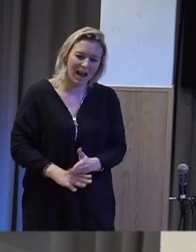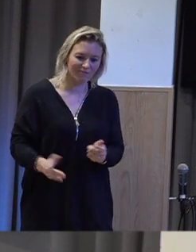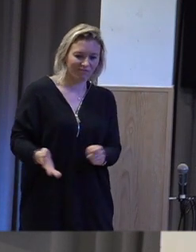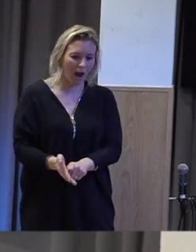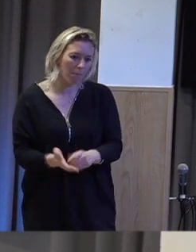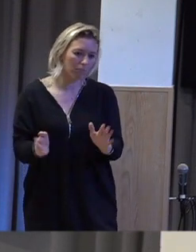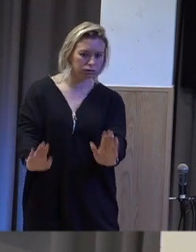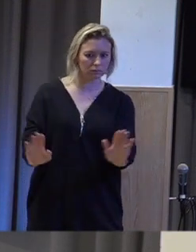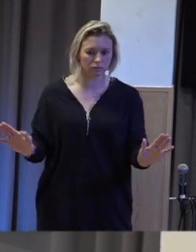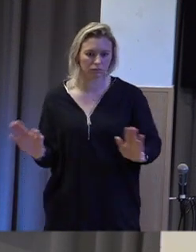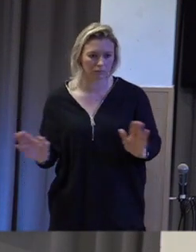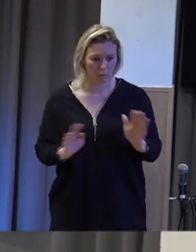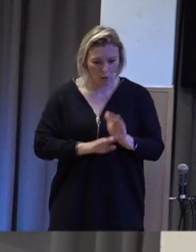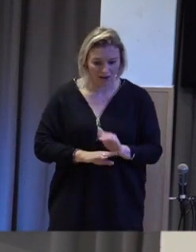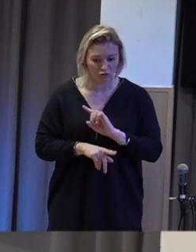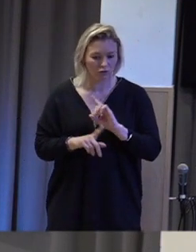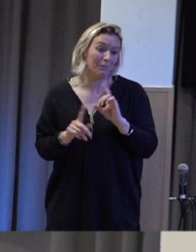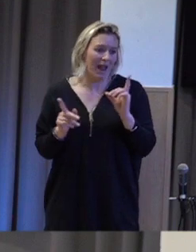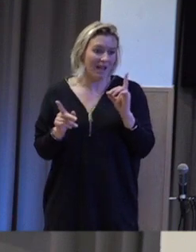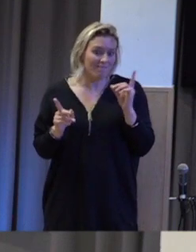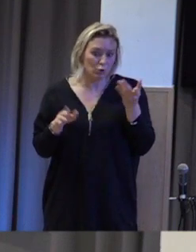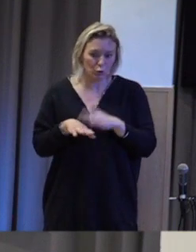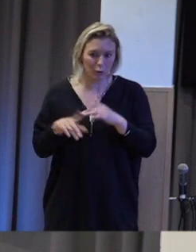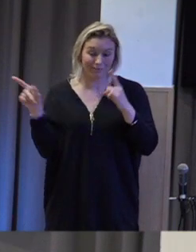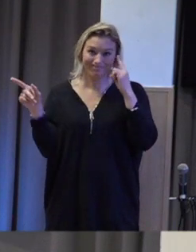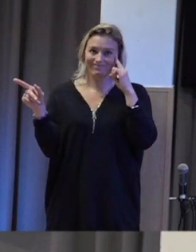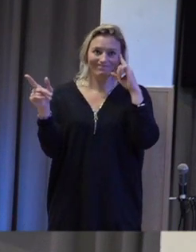de l'homme viendra à l'heure où vous n'y penserez pas.